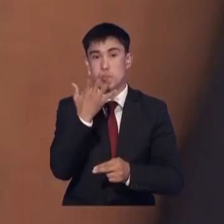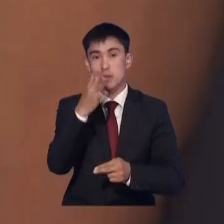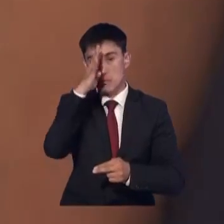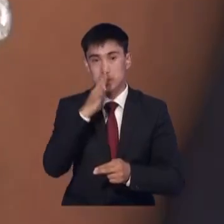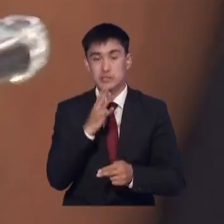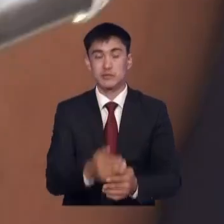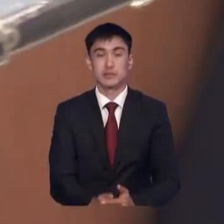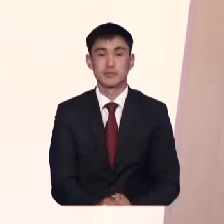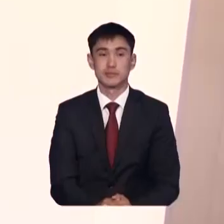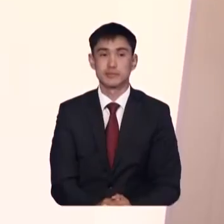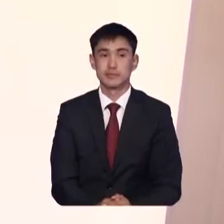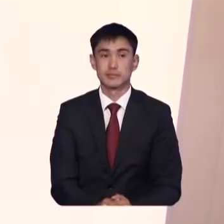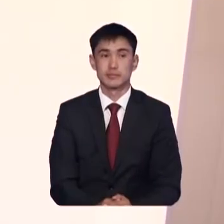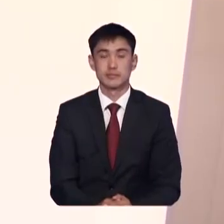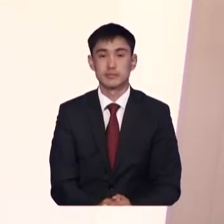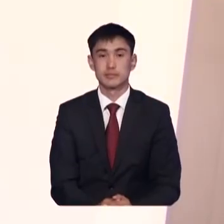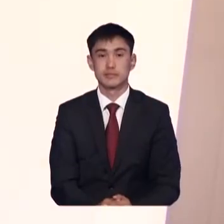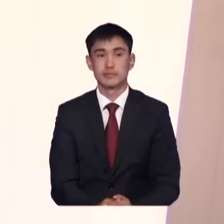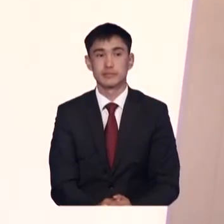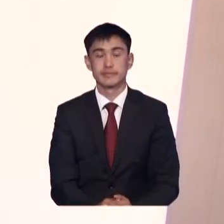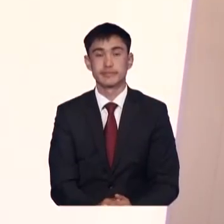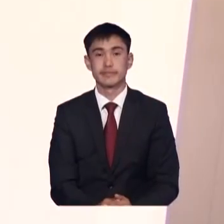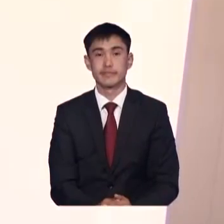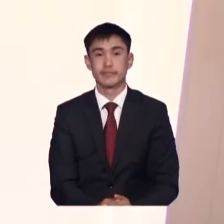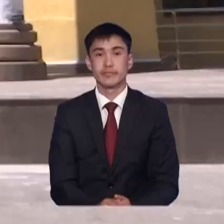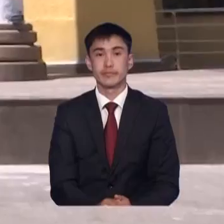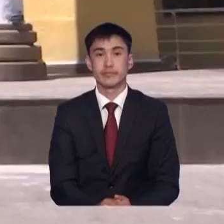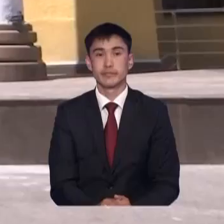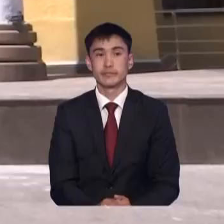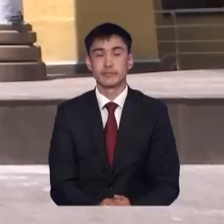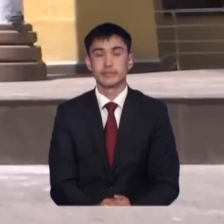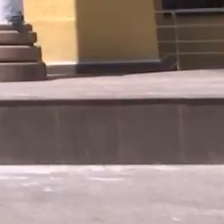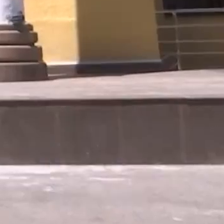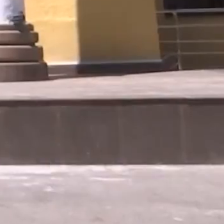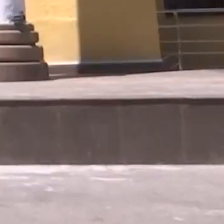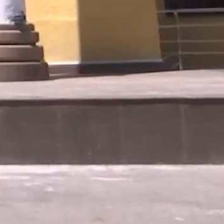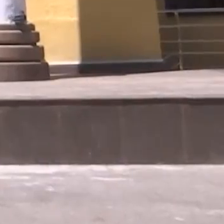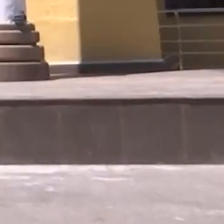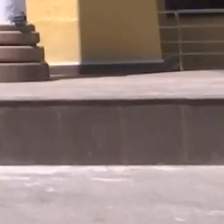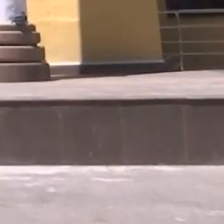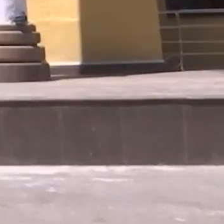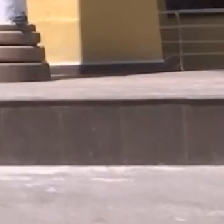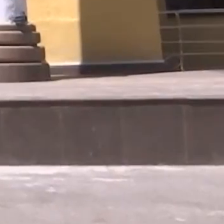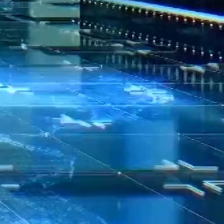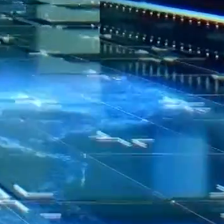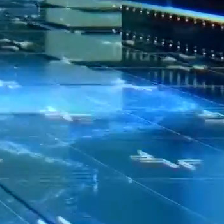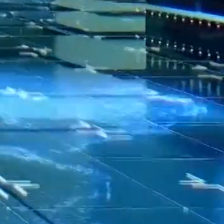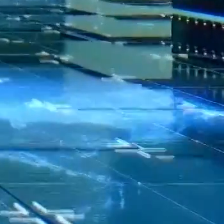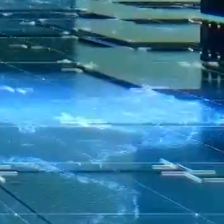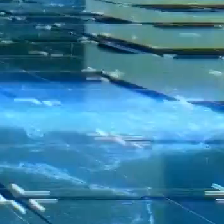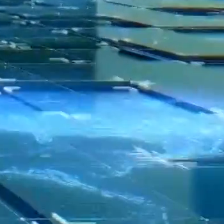месяцев Карина закриева кунс Нур Махамбетова ярки булан жабай жи арешев телерадиокомпания Тус